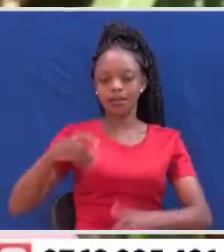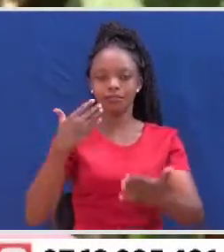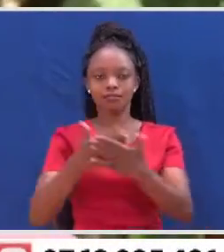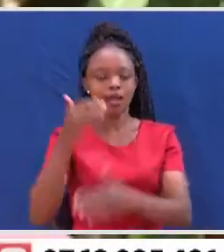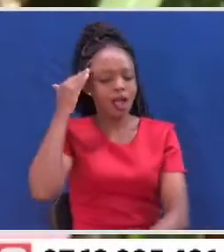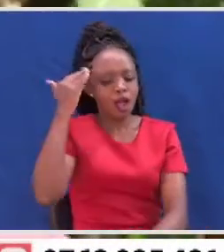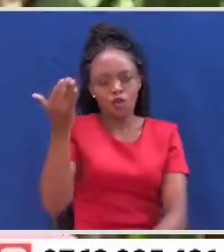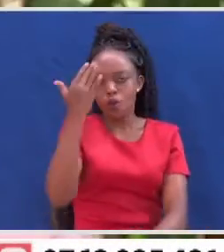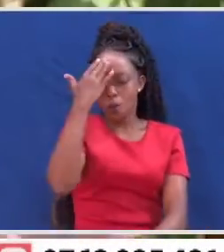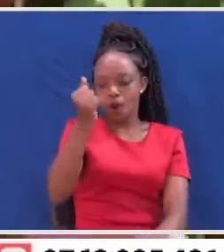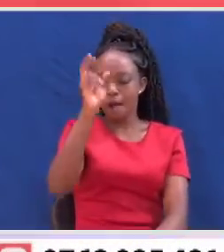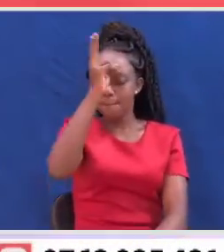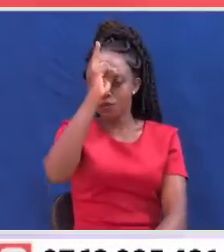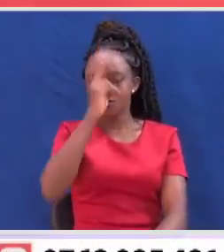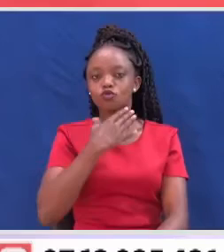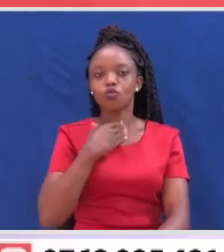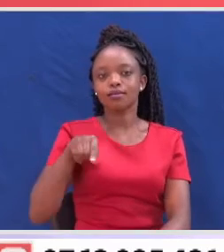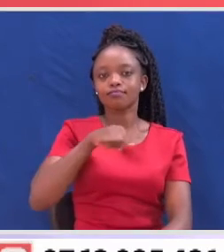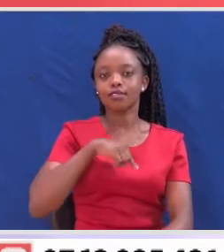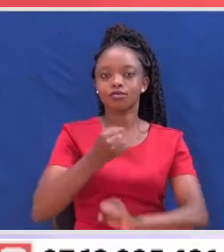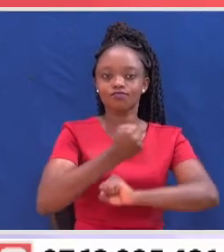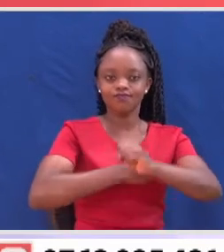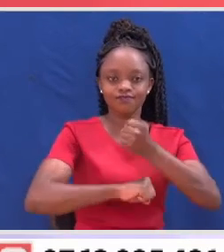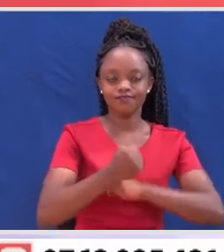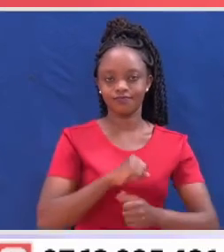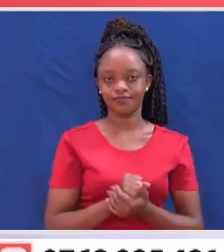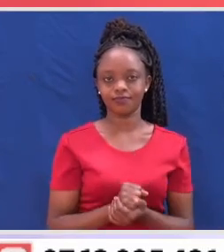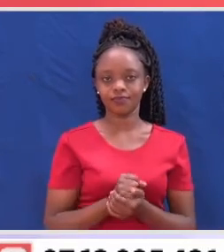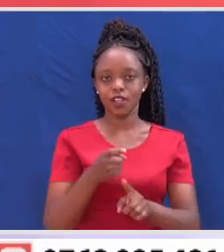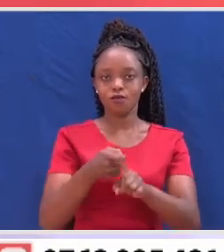nini askari wanataka kutuprovoke. Na mtazamaji kutoka Murang’a, tuele